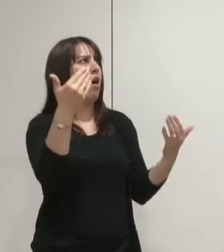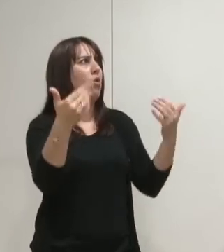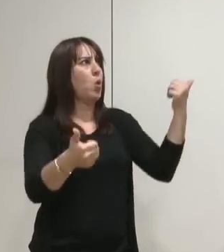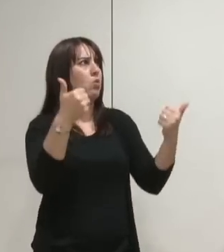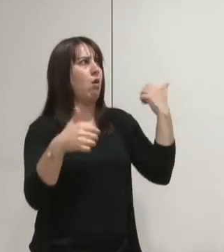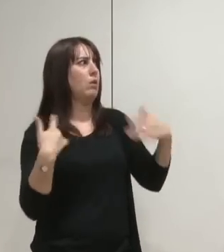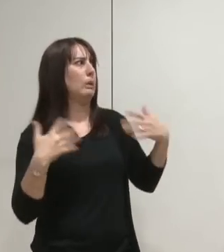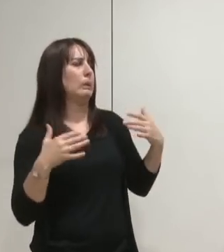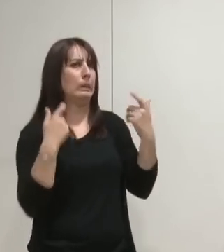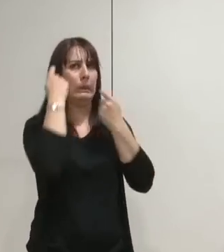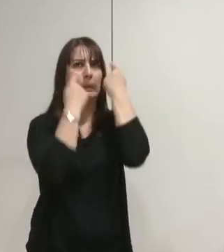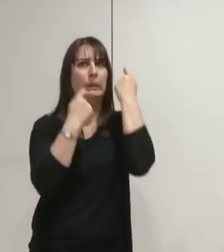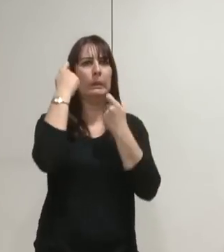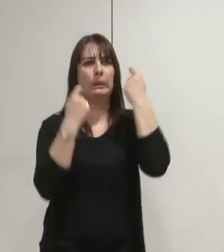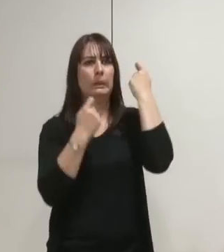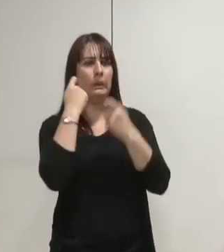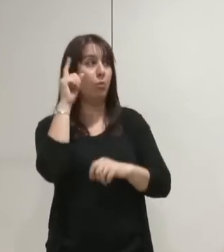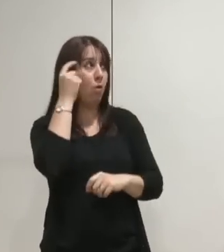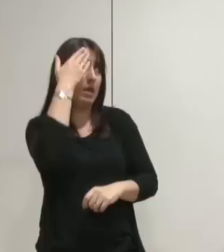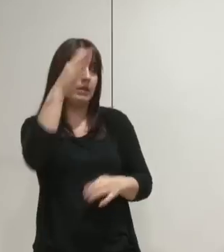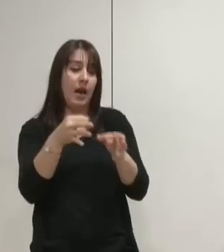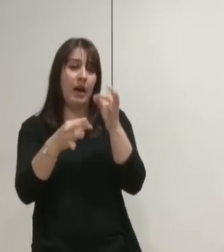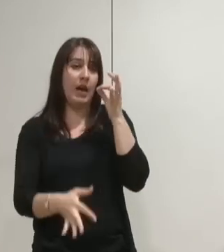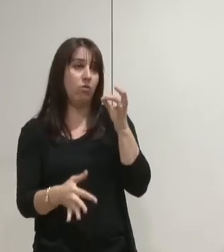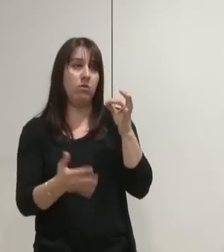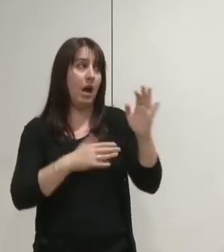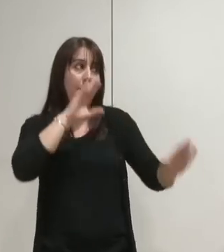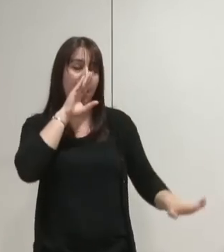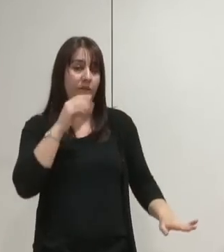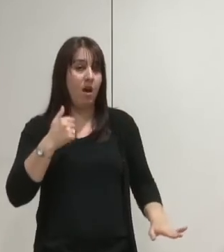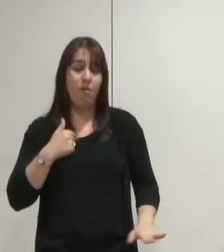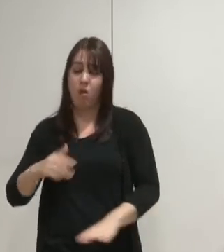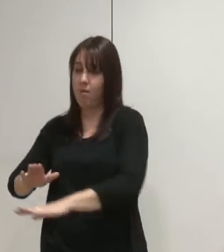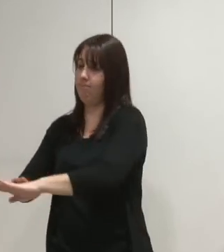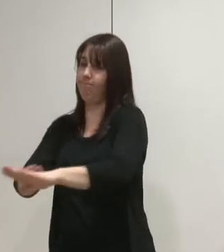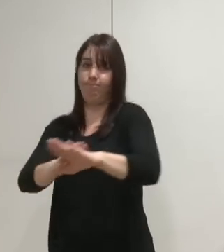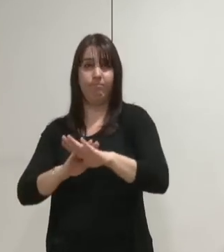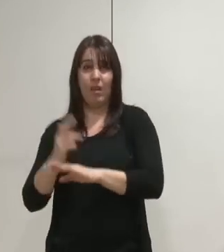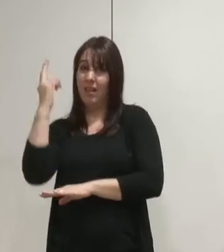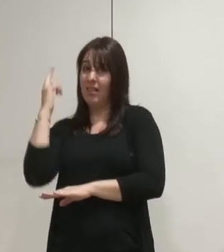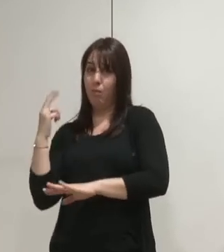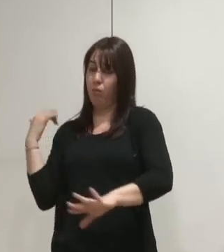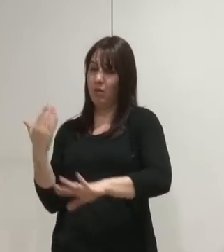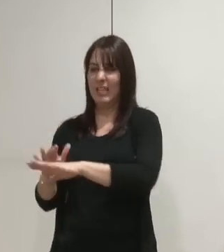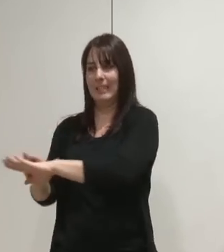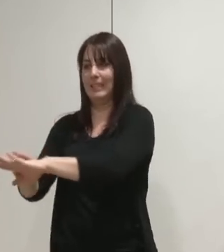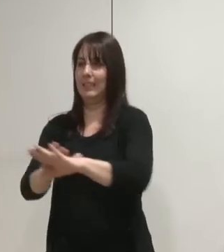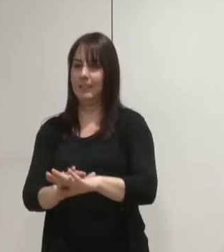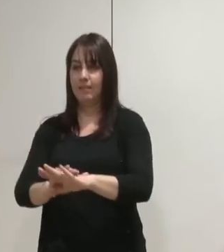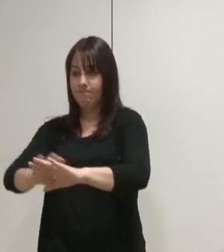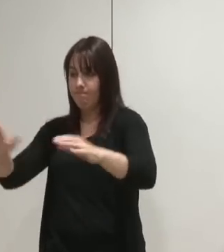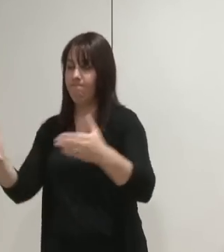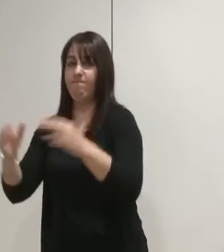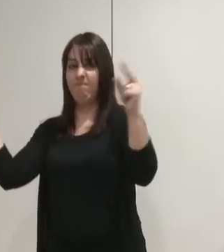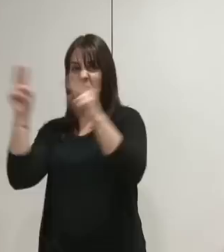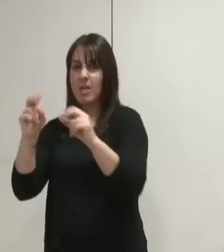qu'en effet ça pouvait donner lieu à des résultats inquiétants je leur ai toujours dit et dès le début que c'était la mobilisation générale